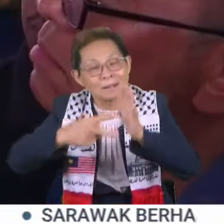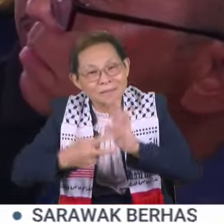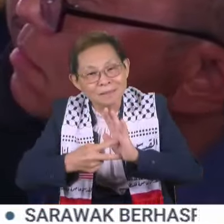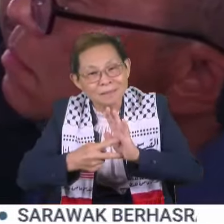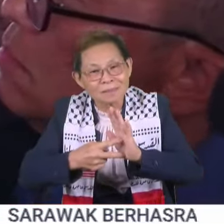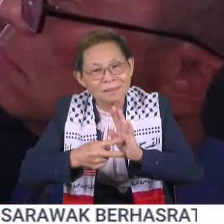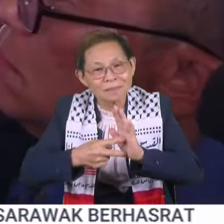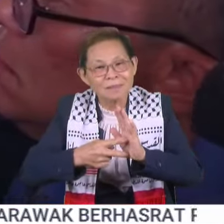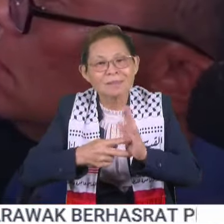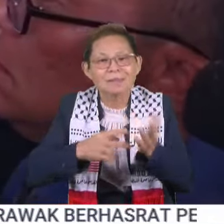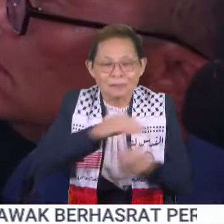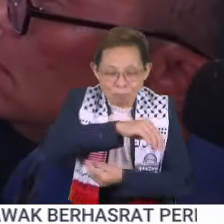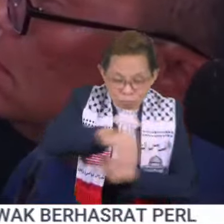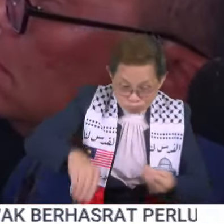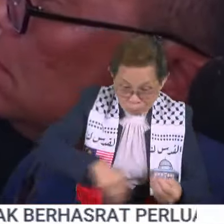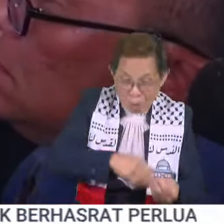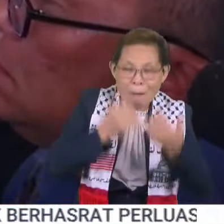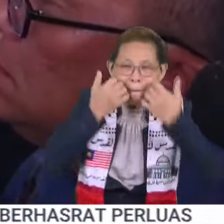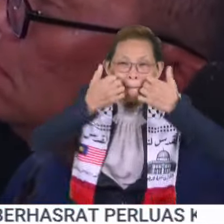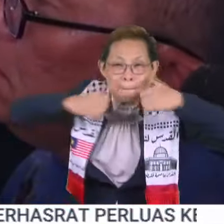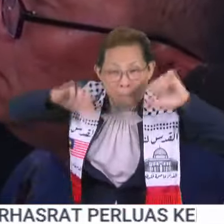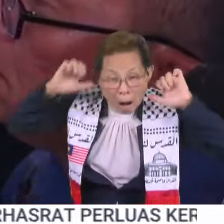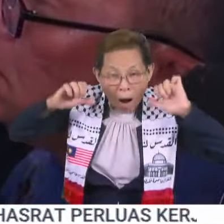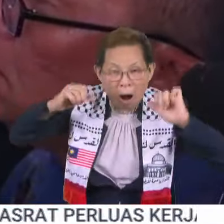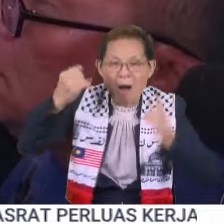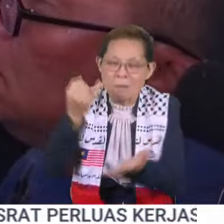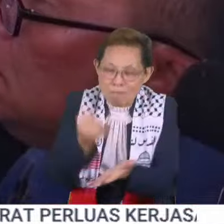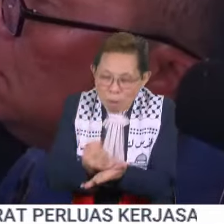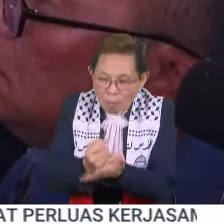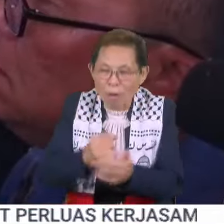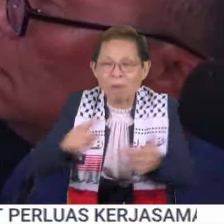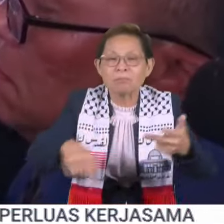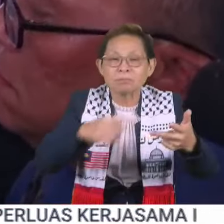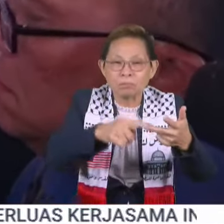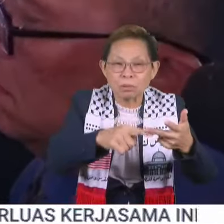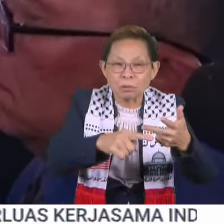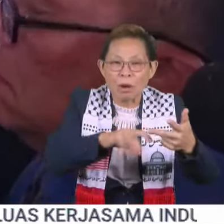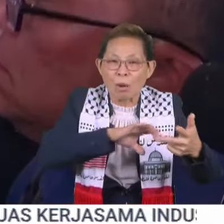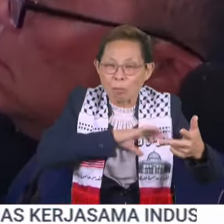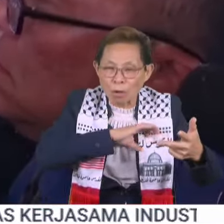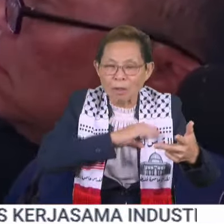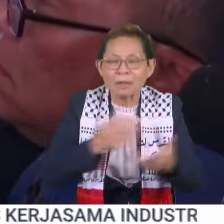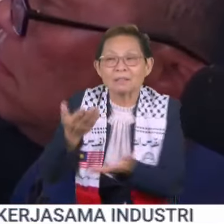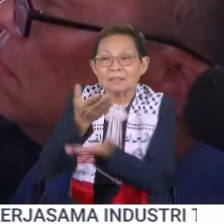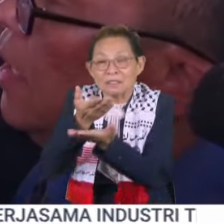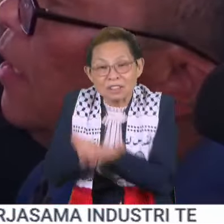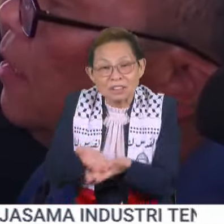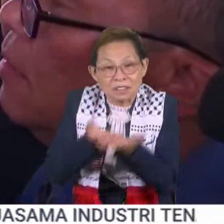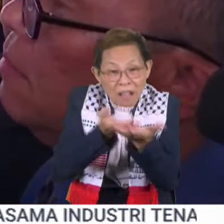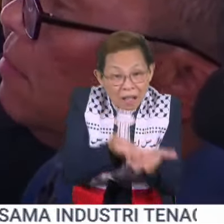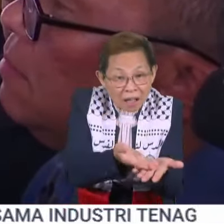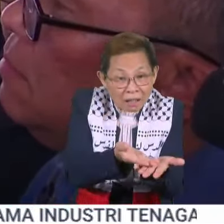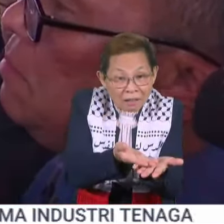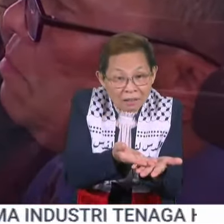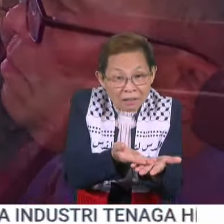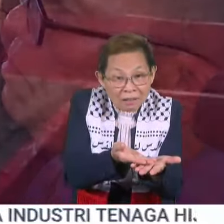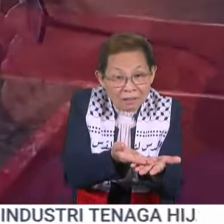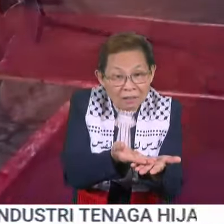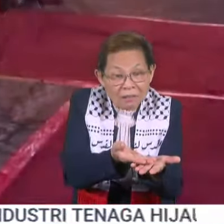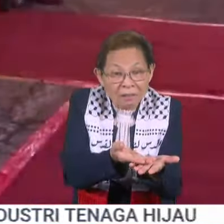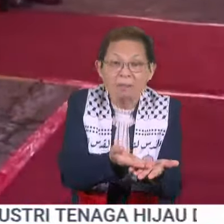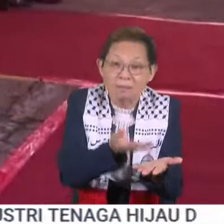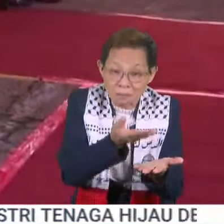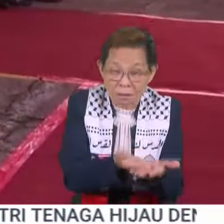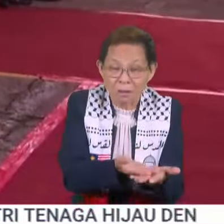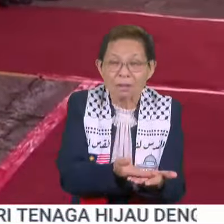peralihan dari segi kecekapan imigres dan mungkin polis bagi cadangan tentang flow itu dia